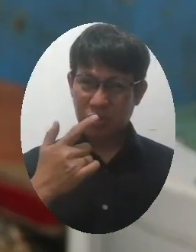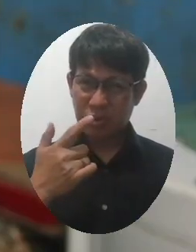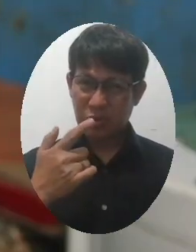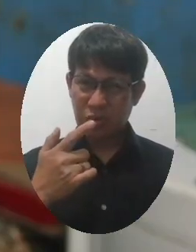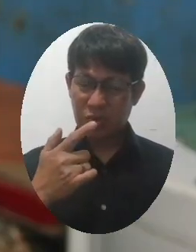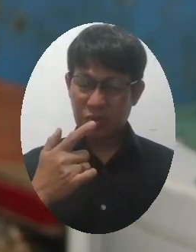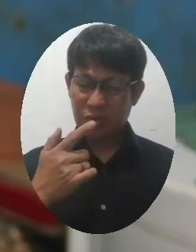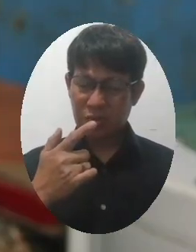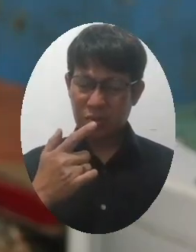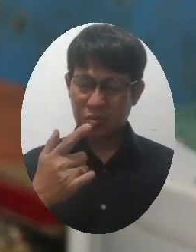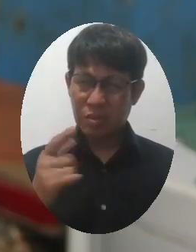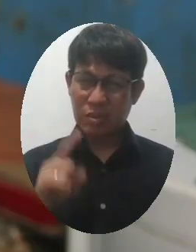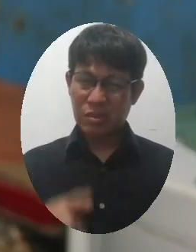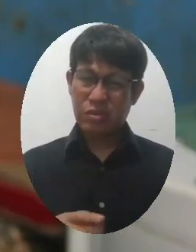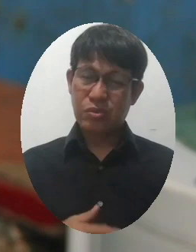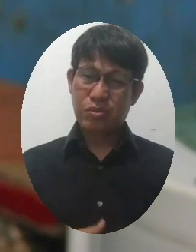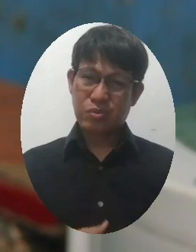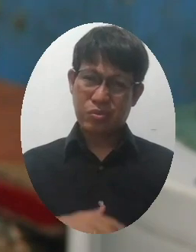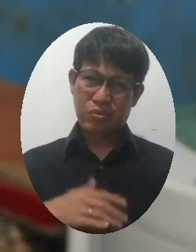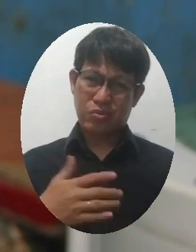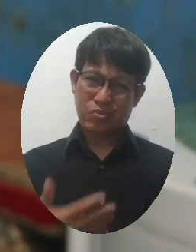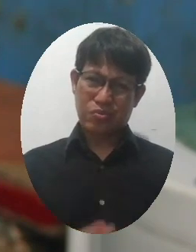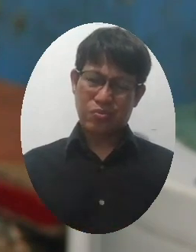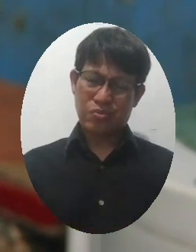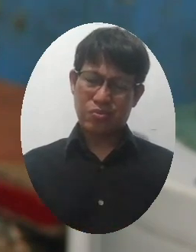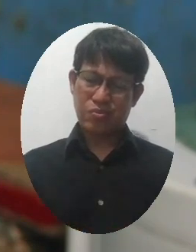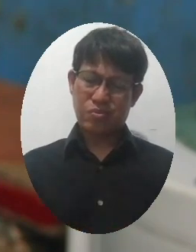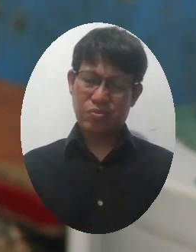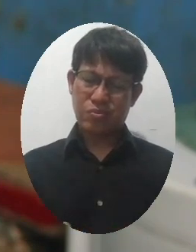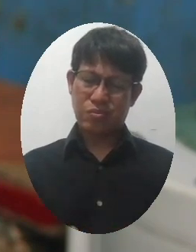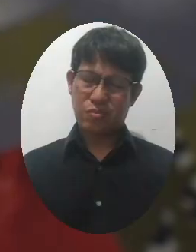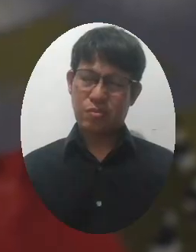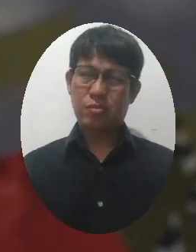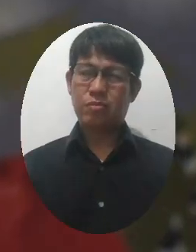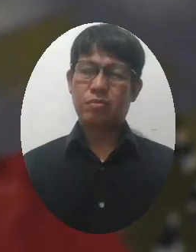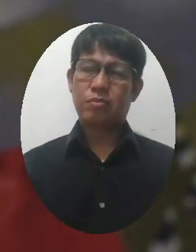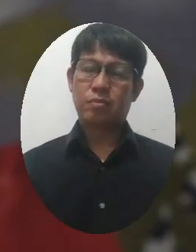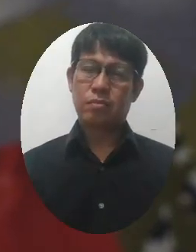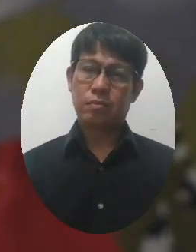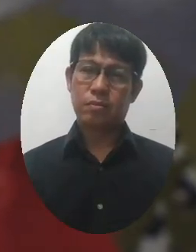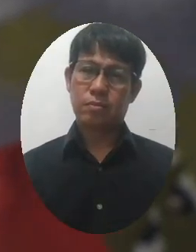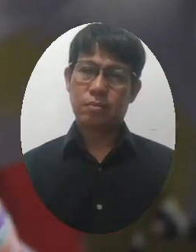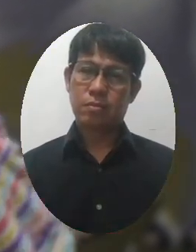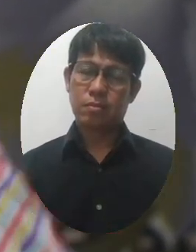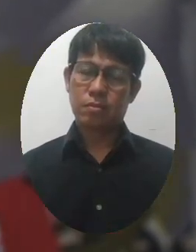2021. Nabuo yung pag-iibigan namin dalawa.